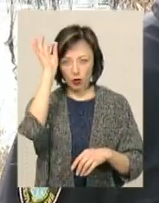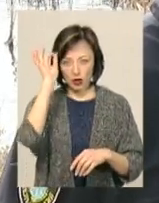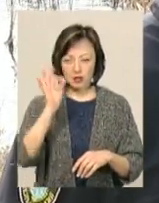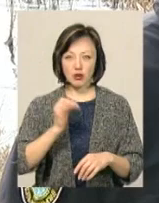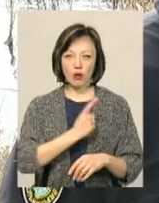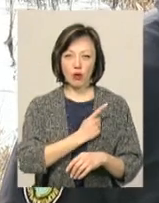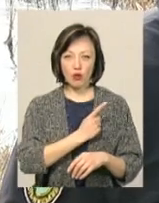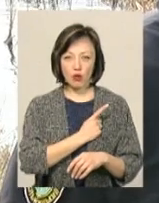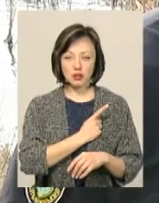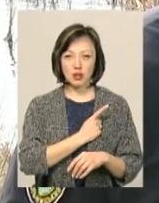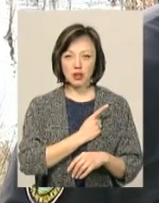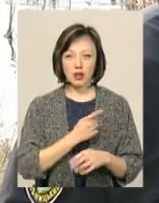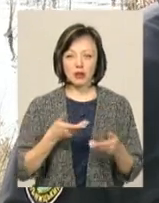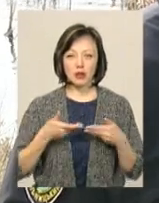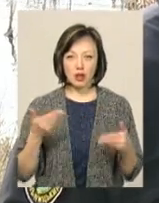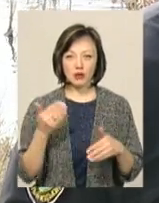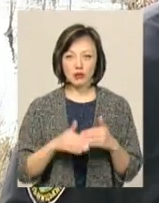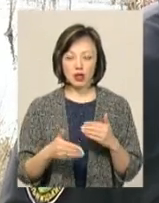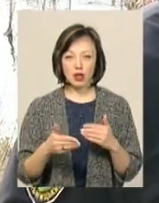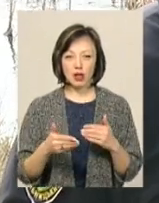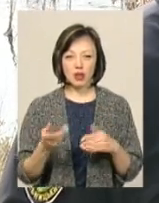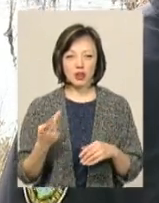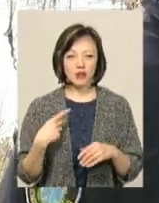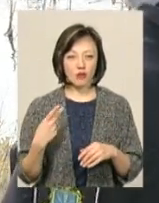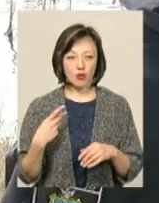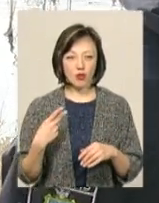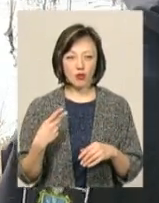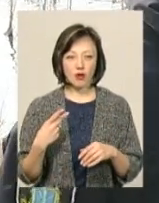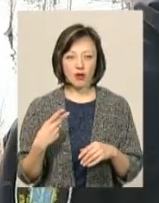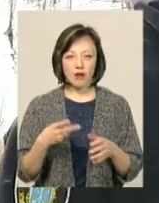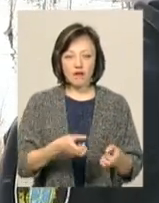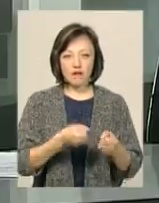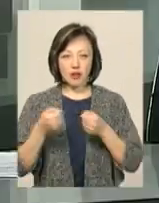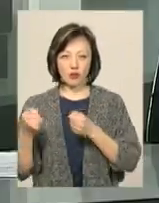поліції охорони, і нас вже двох витягнули за огорожу.